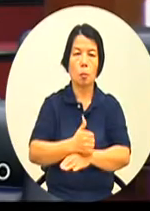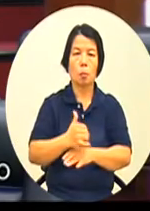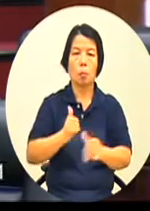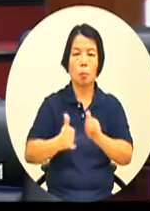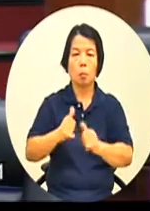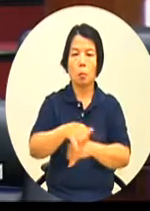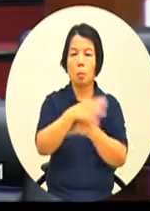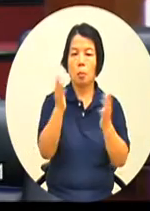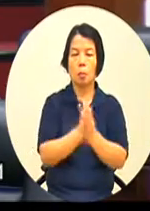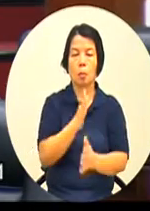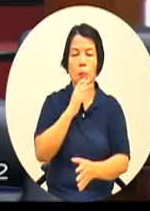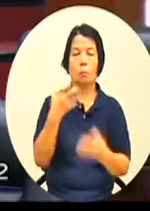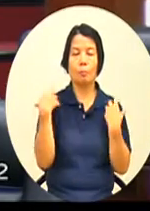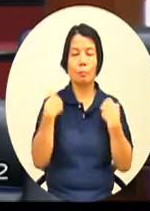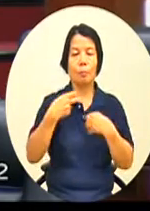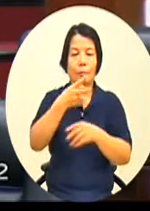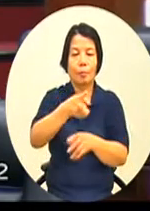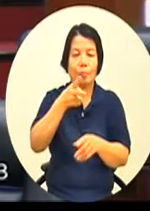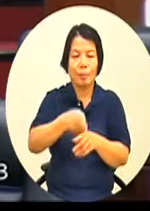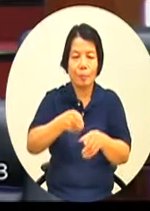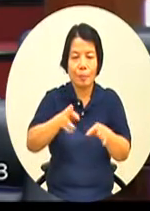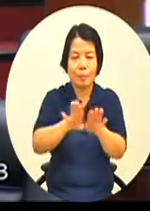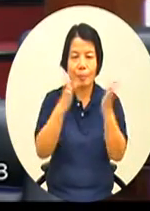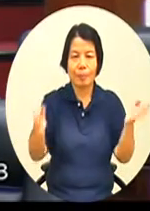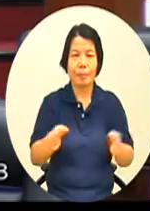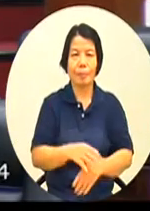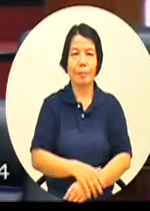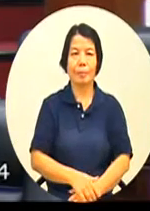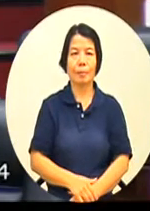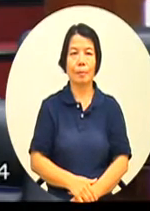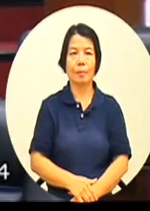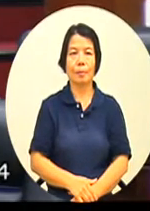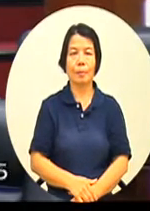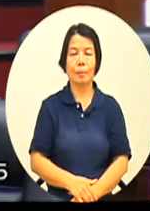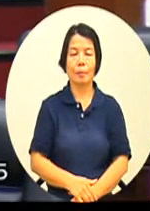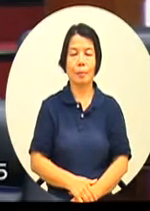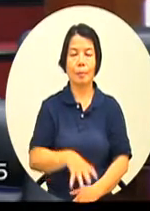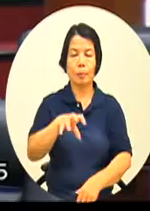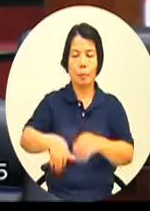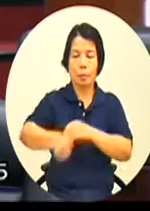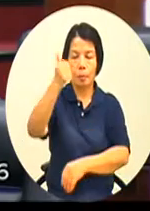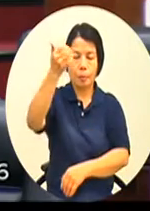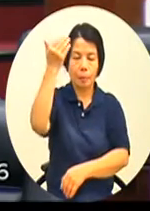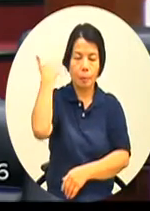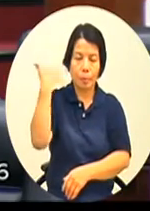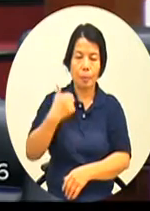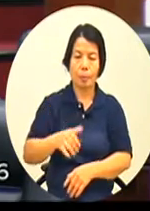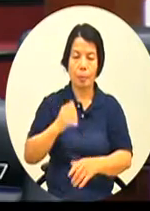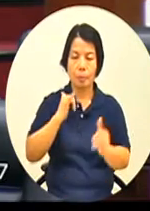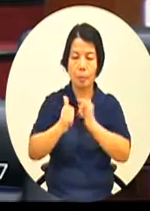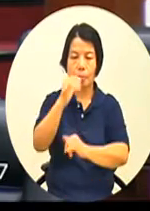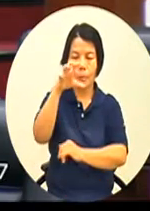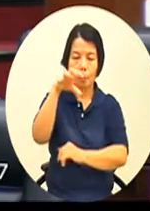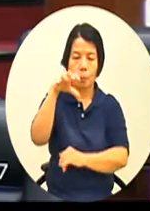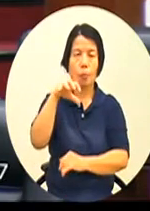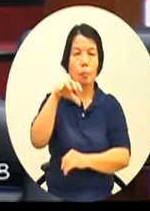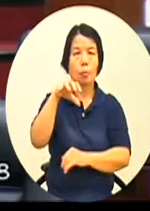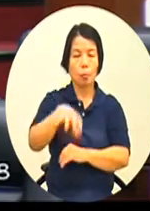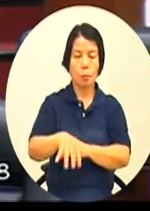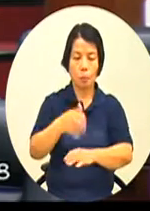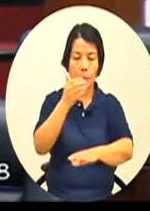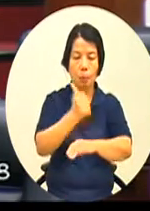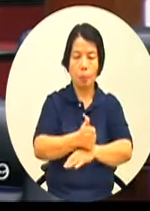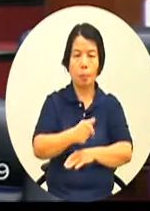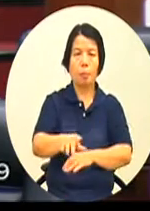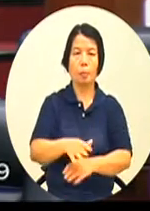嘛，我本来要去没人去、哦、那因为局长刚好之前在社会局，像这些儿童或者